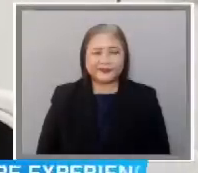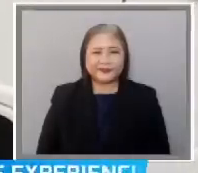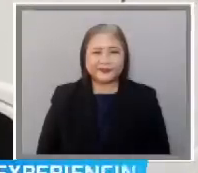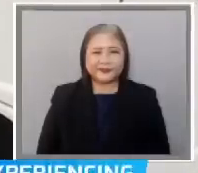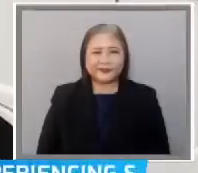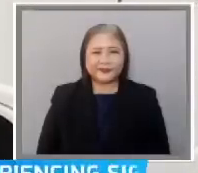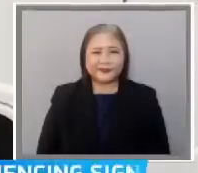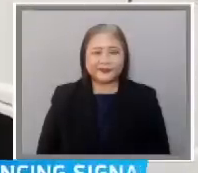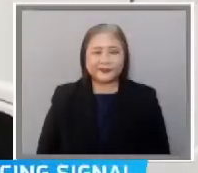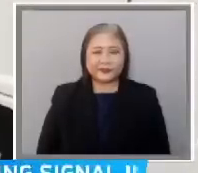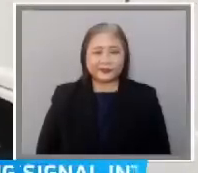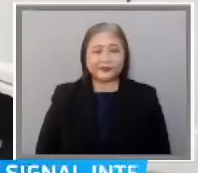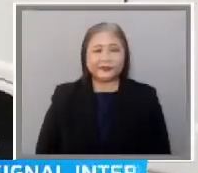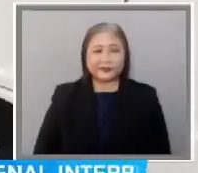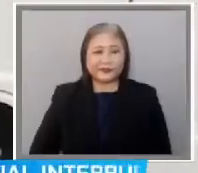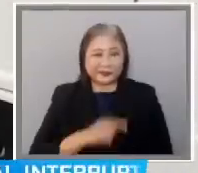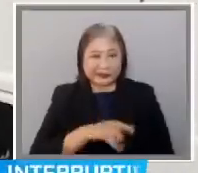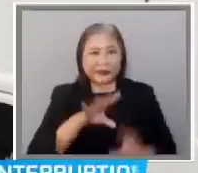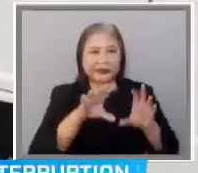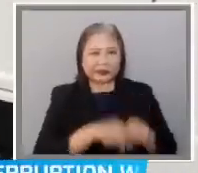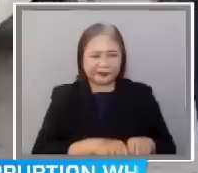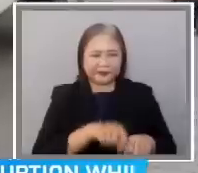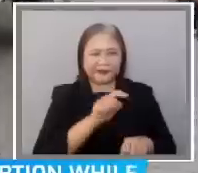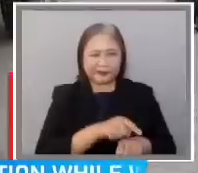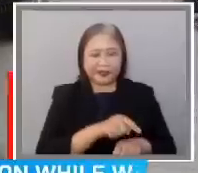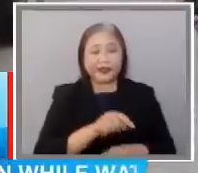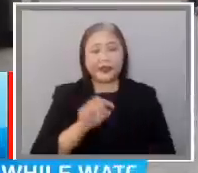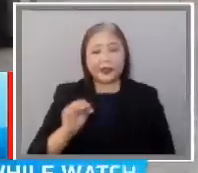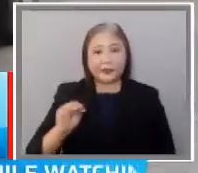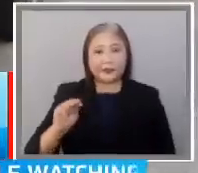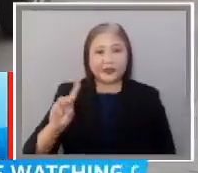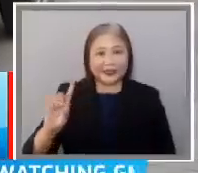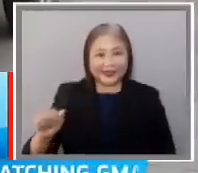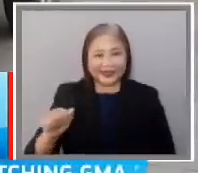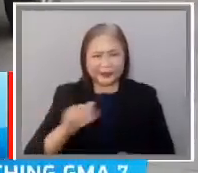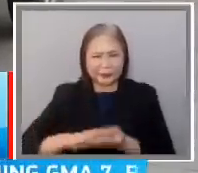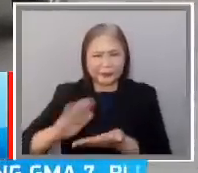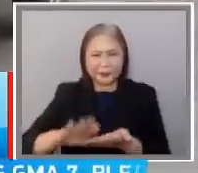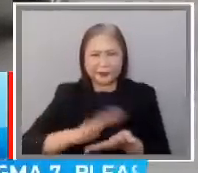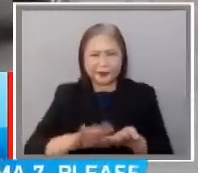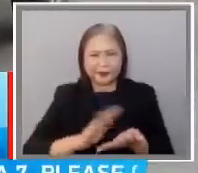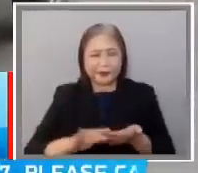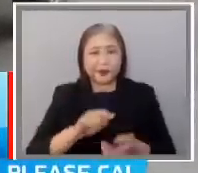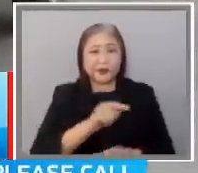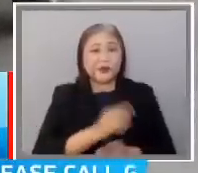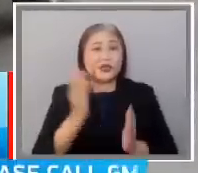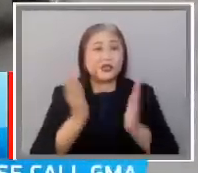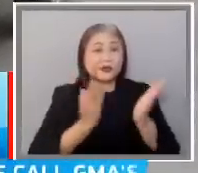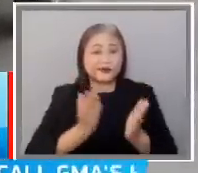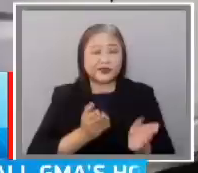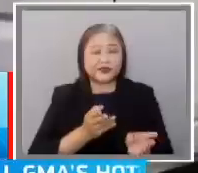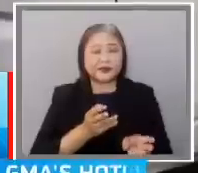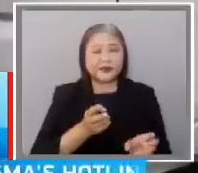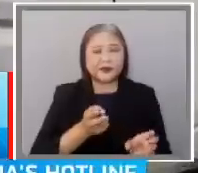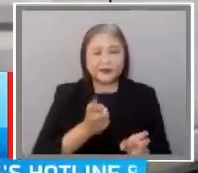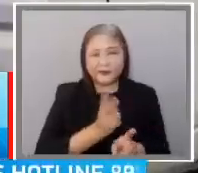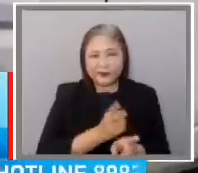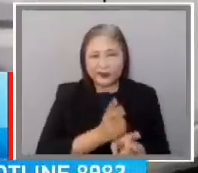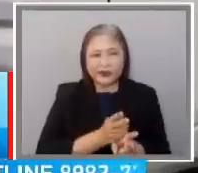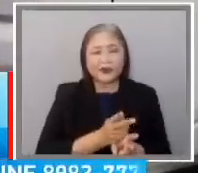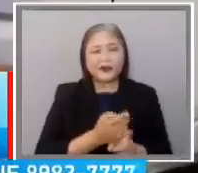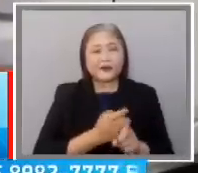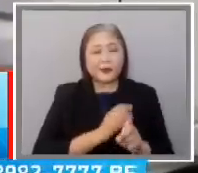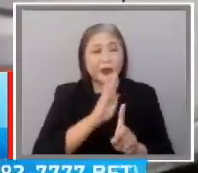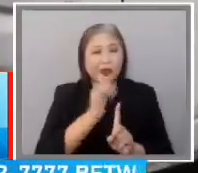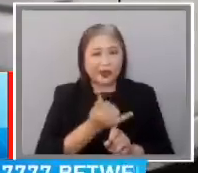Isa sa mga unang nasampulan ng MMDA clearing operations ang mismong service vehicle ng Barangay Santa Teresita sa Quezon City na nakaparada